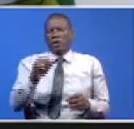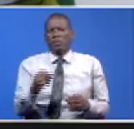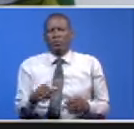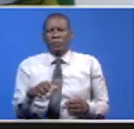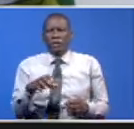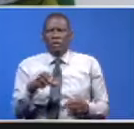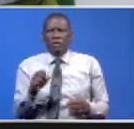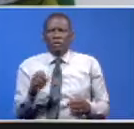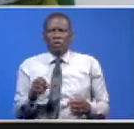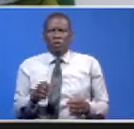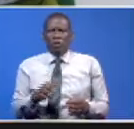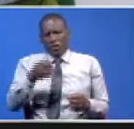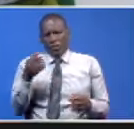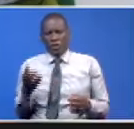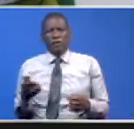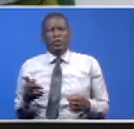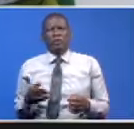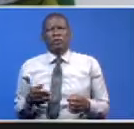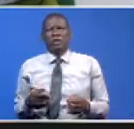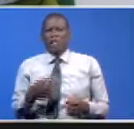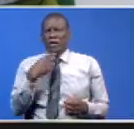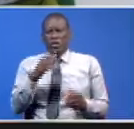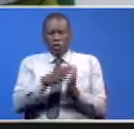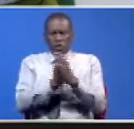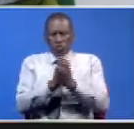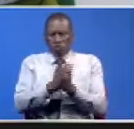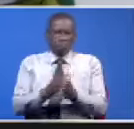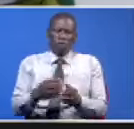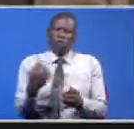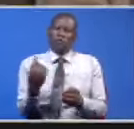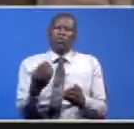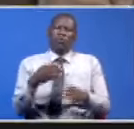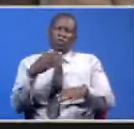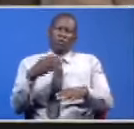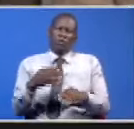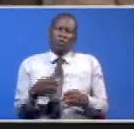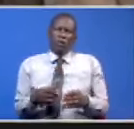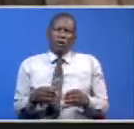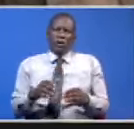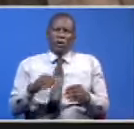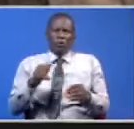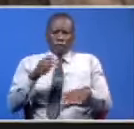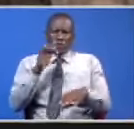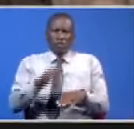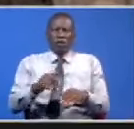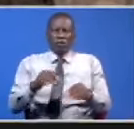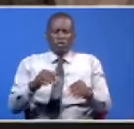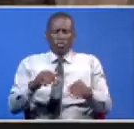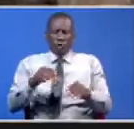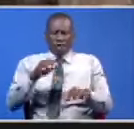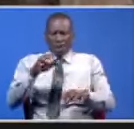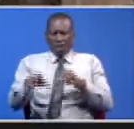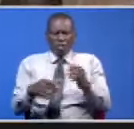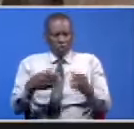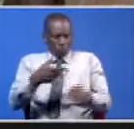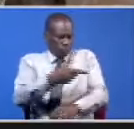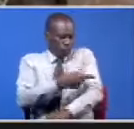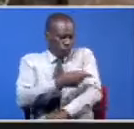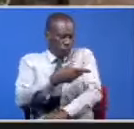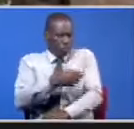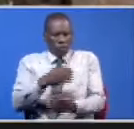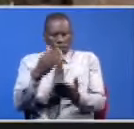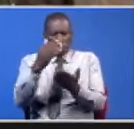hivyo, hizo zingine nitasema ni stories za jaba na jazba. On the controversial livestock vaccination program,